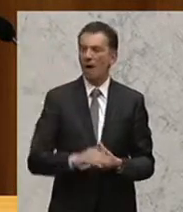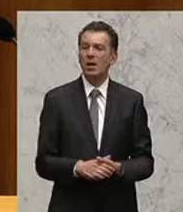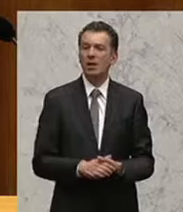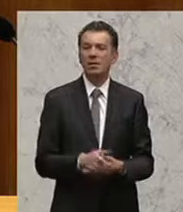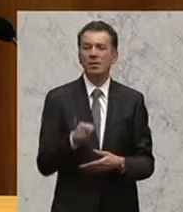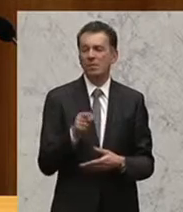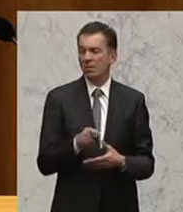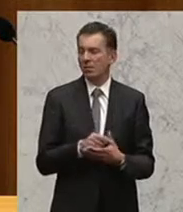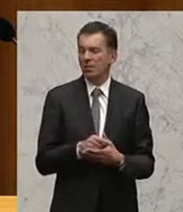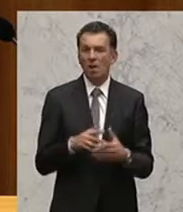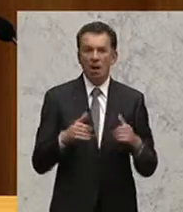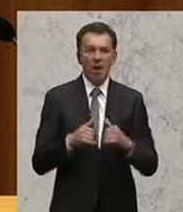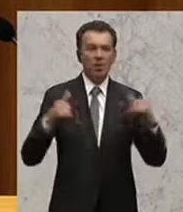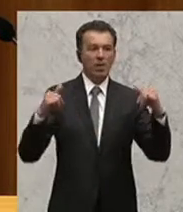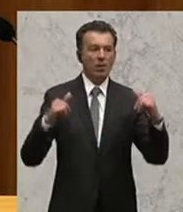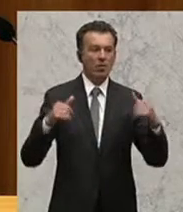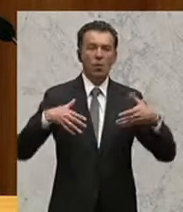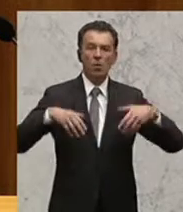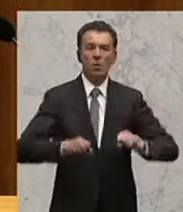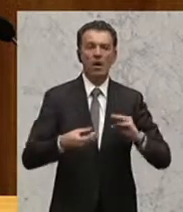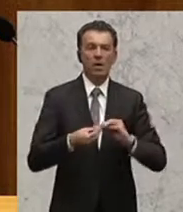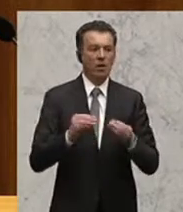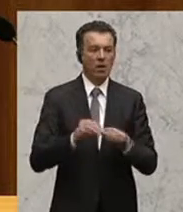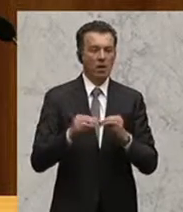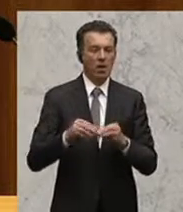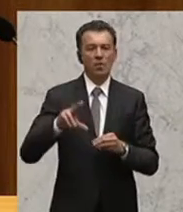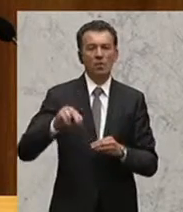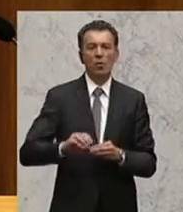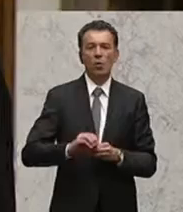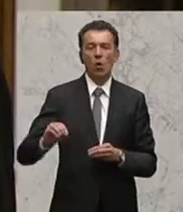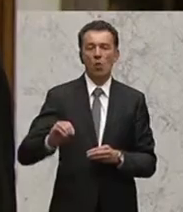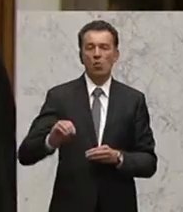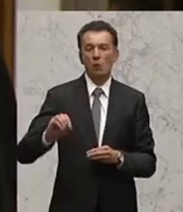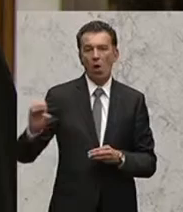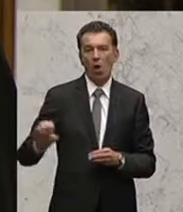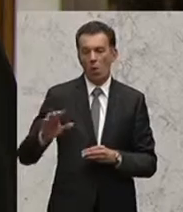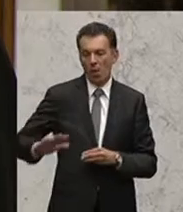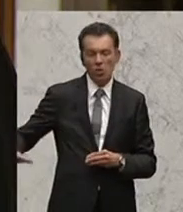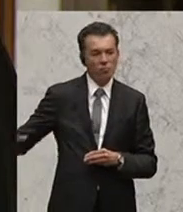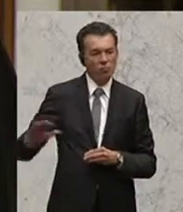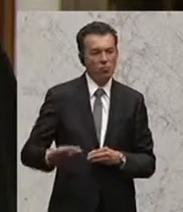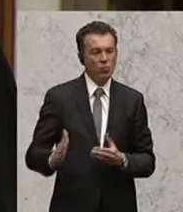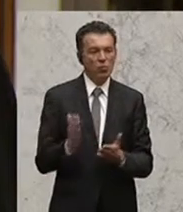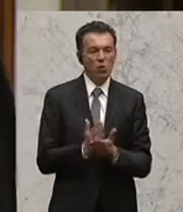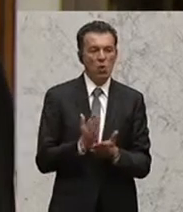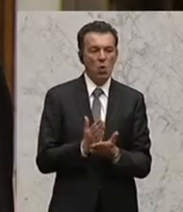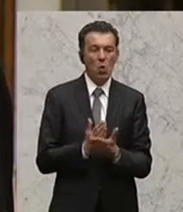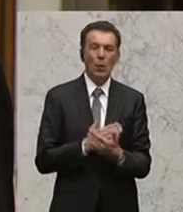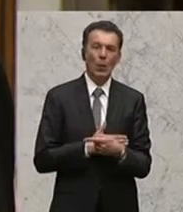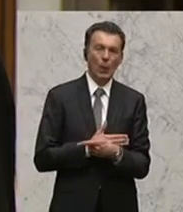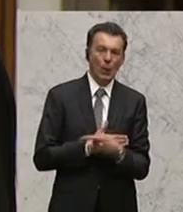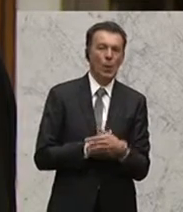eine derartige Expansion im Bankgeschäft im südosteuropäischen Raum bereits mit einem